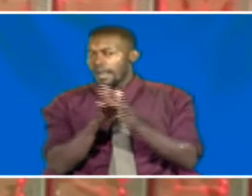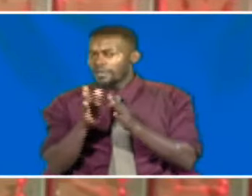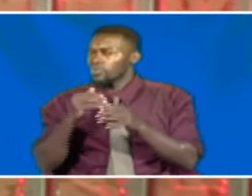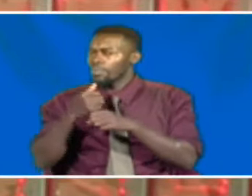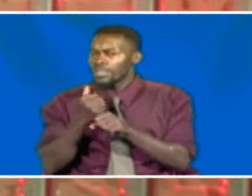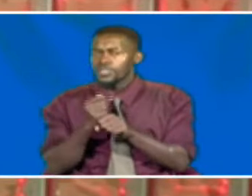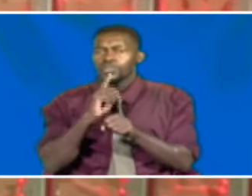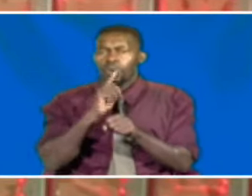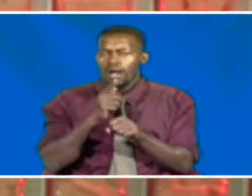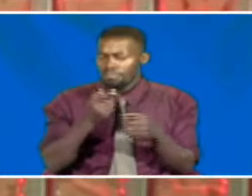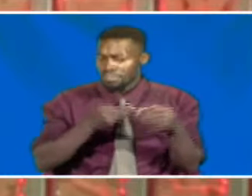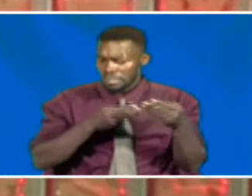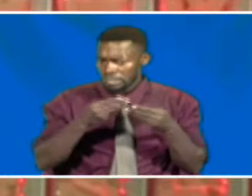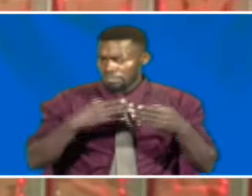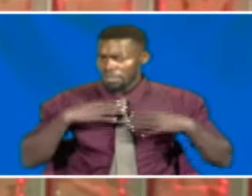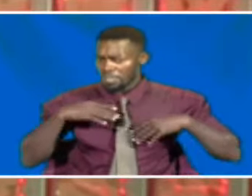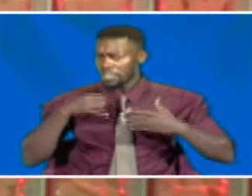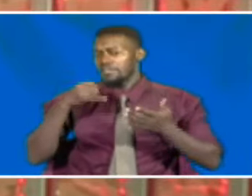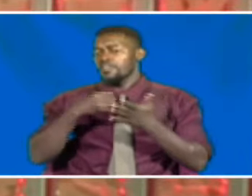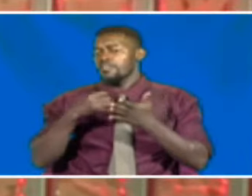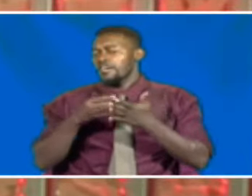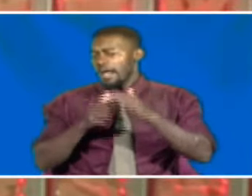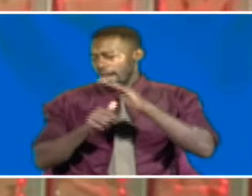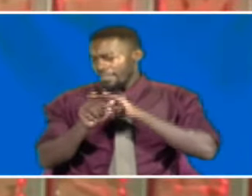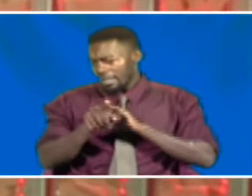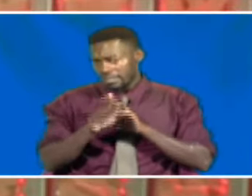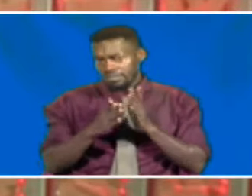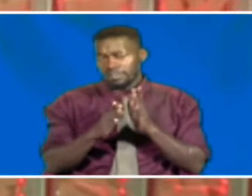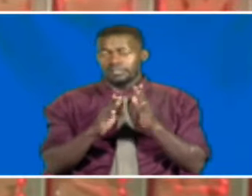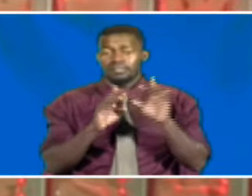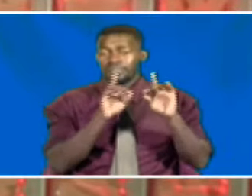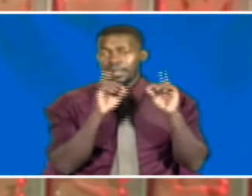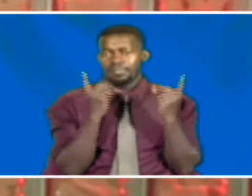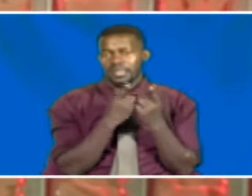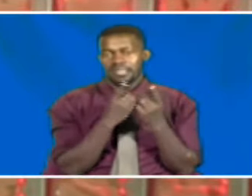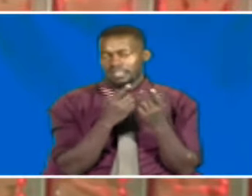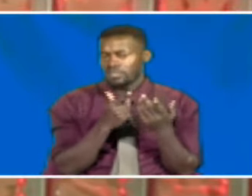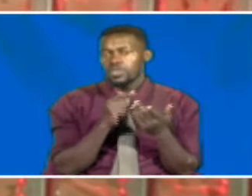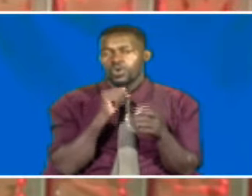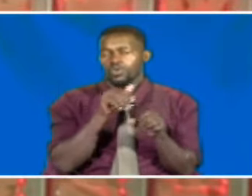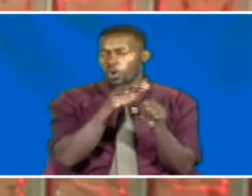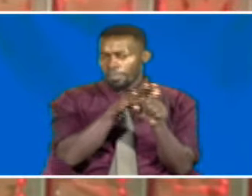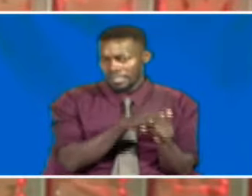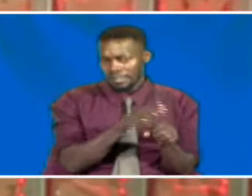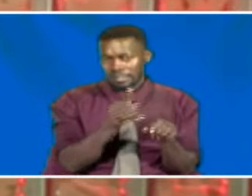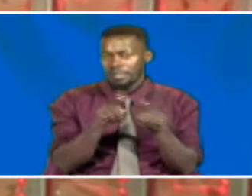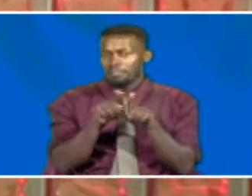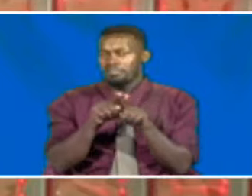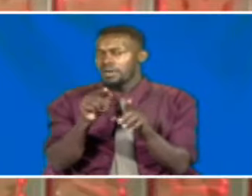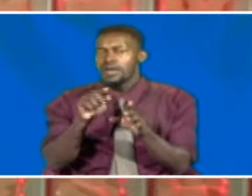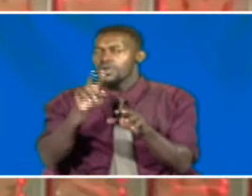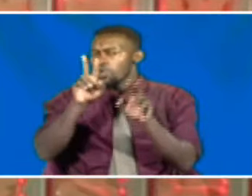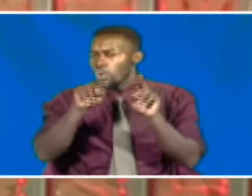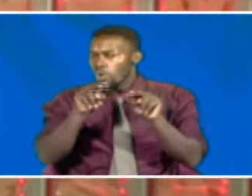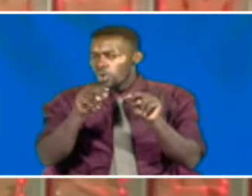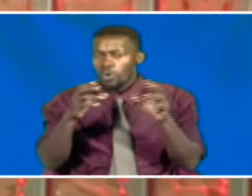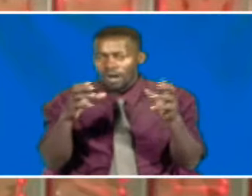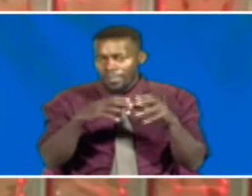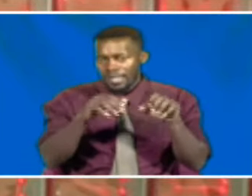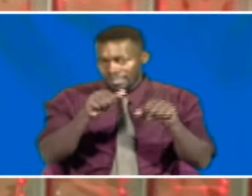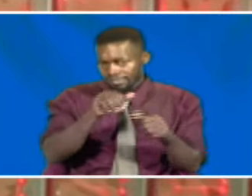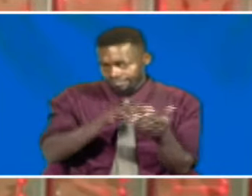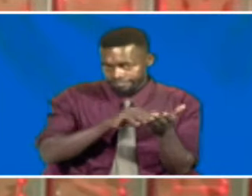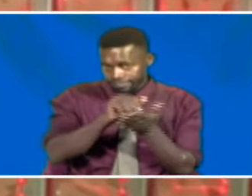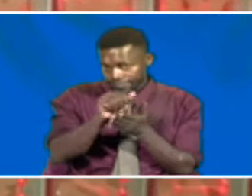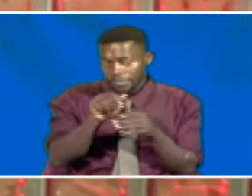katika sekta hiyo hawahusiki kivyo vyote vile na uharibifu wa miundo msingi ya kampuni yoyote. Aidha, viongozi hao wameyataka